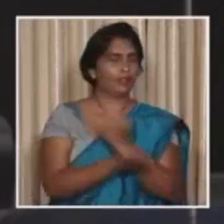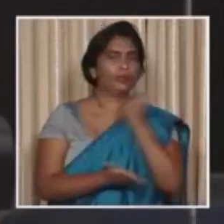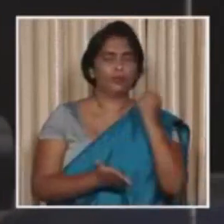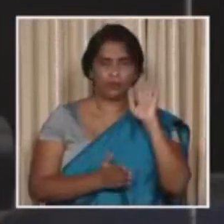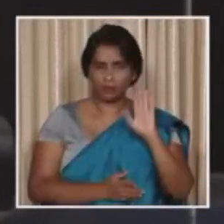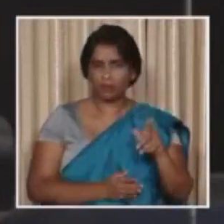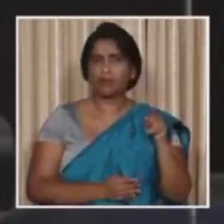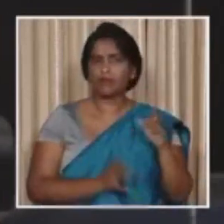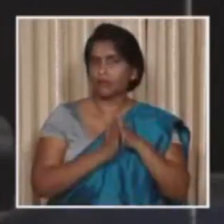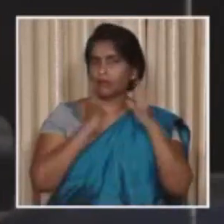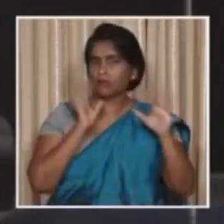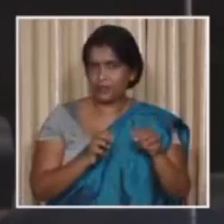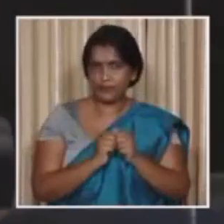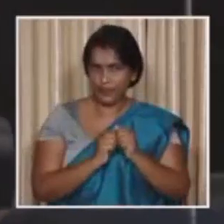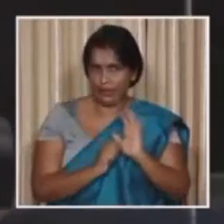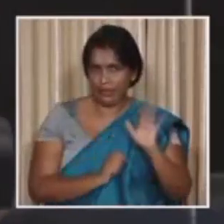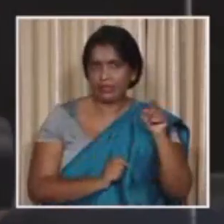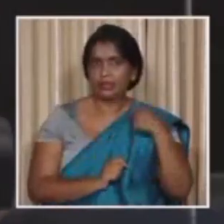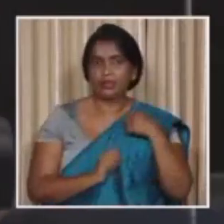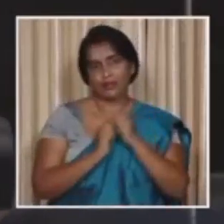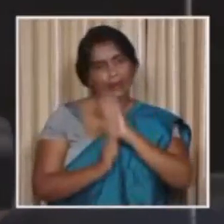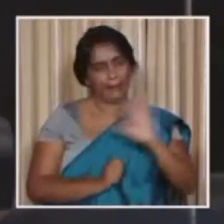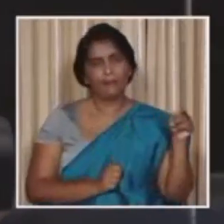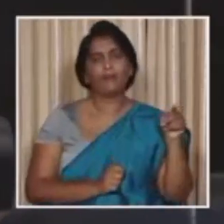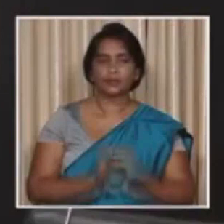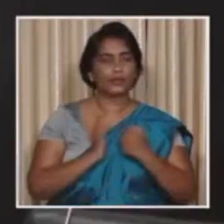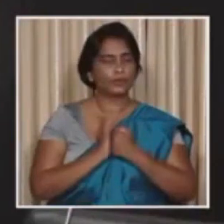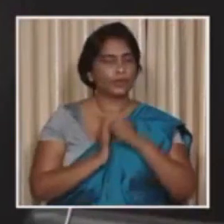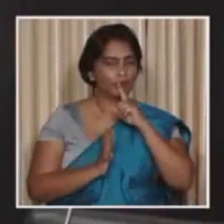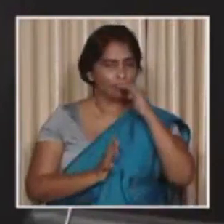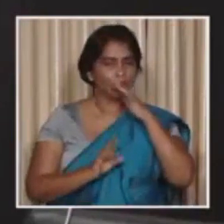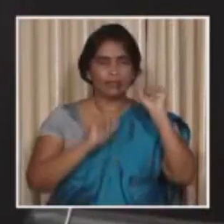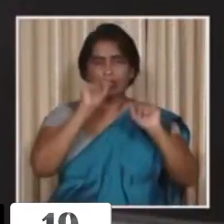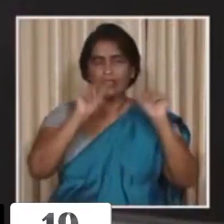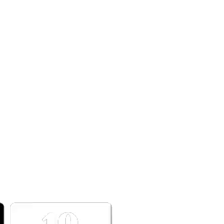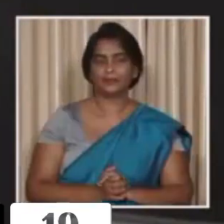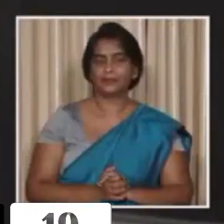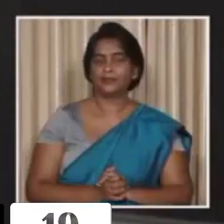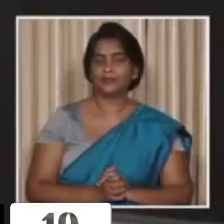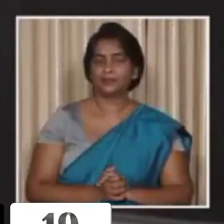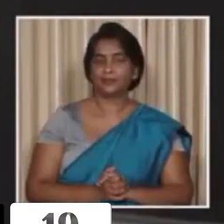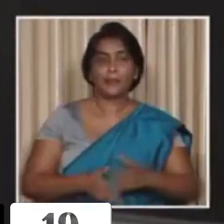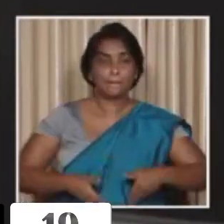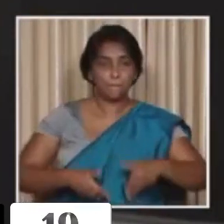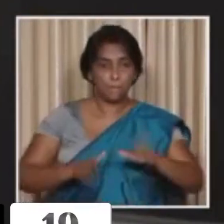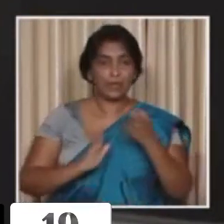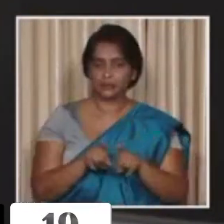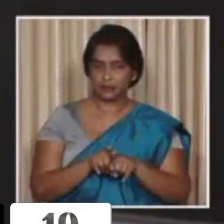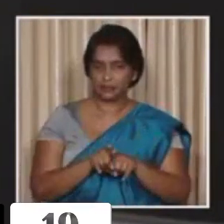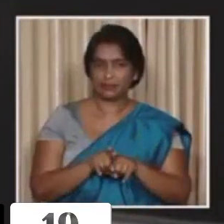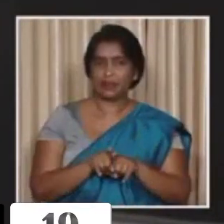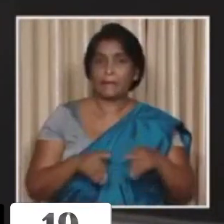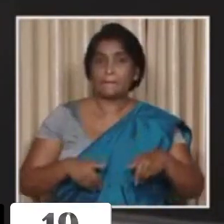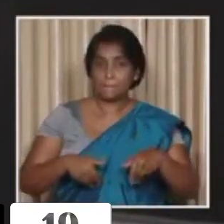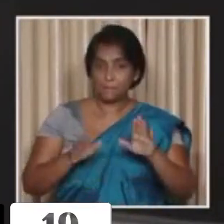යනවා කියලා ලොකු කටකතාවක් තියෙනවා ඒක කරන්න එපා කියලා අපි ඉල්ලනවා කටකතා විශ්වාස කරන්න එපා මහාමාර්ග ආඥාපනත අනුව